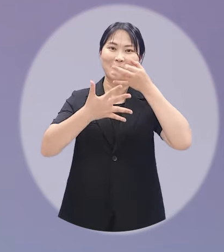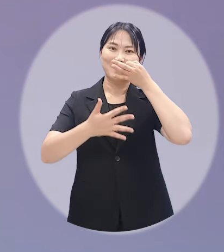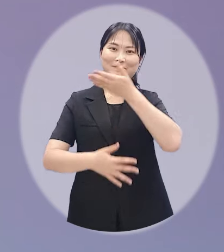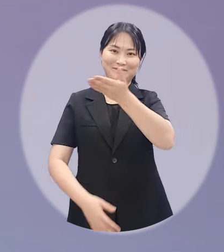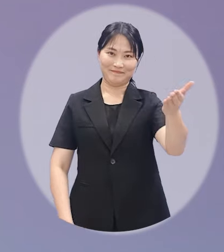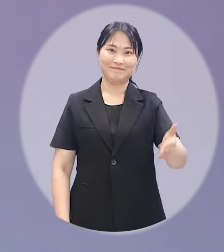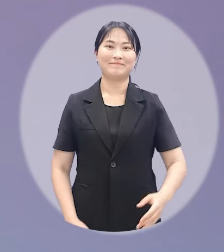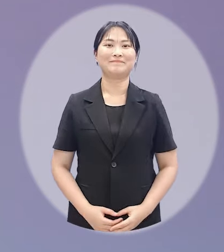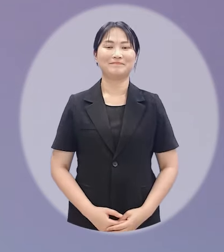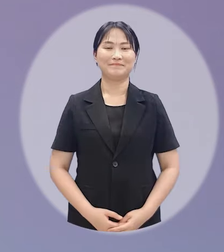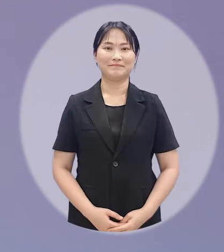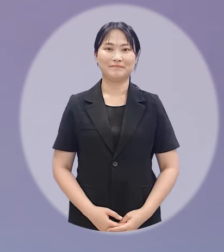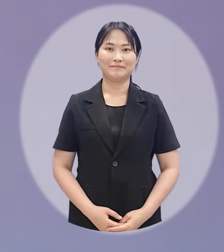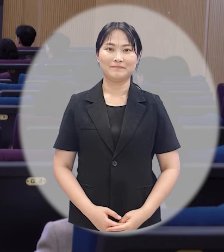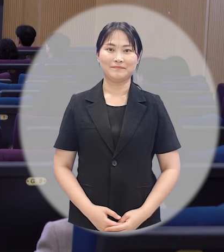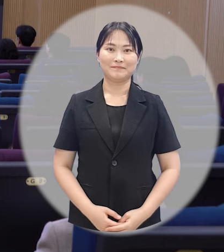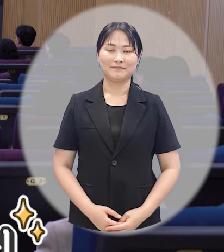함께 전해드릴게요.